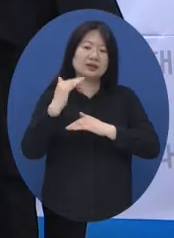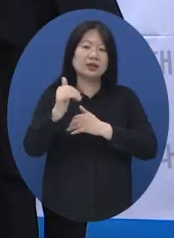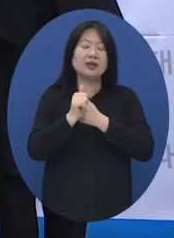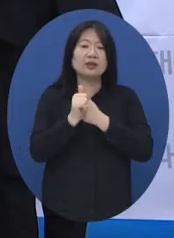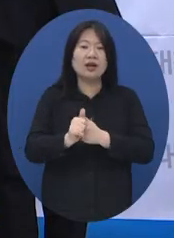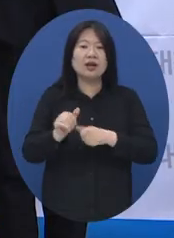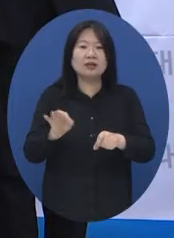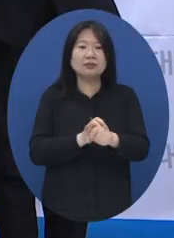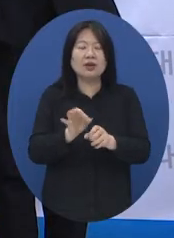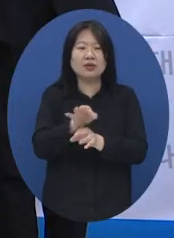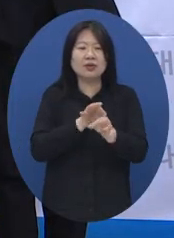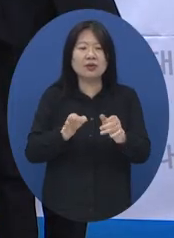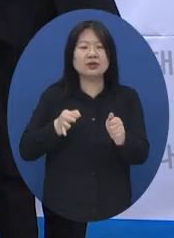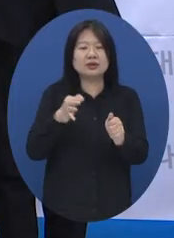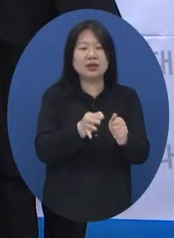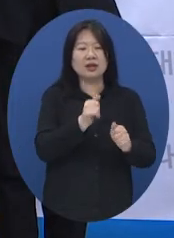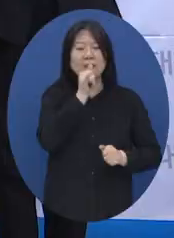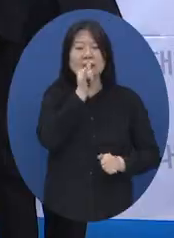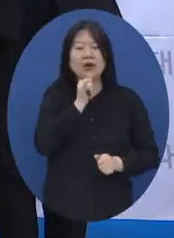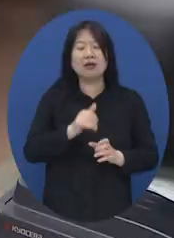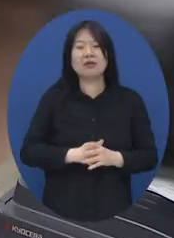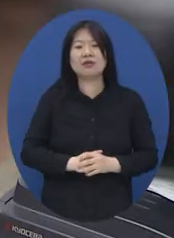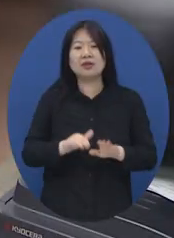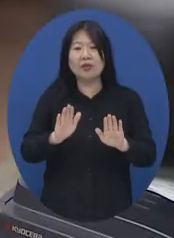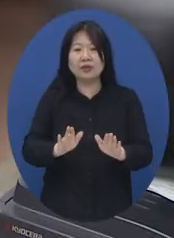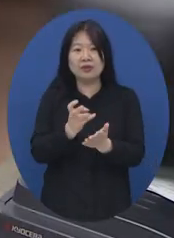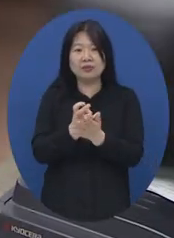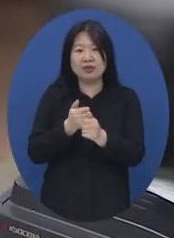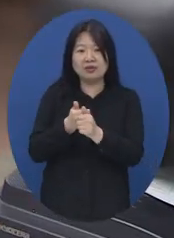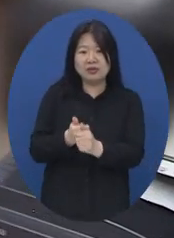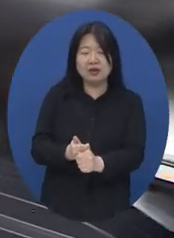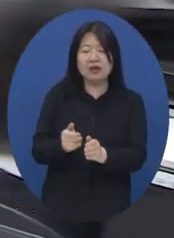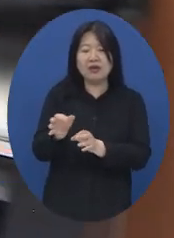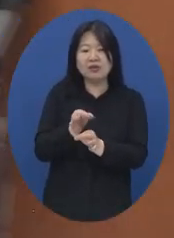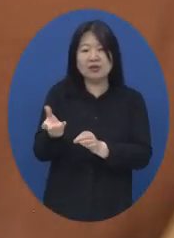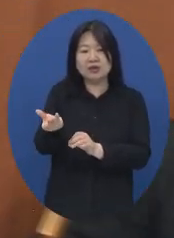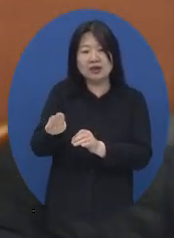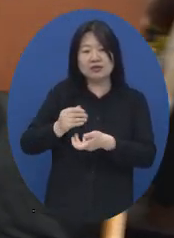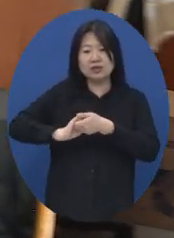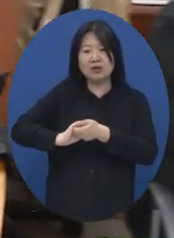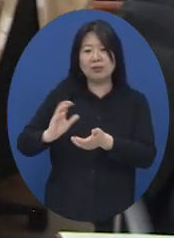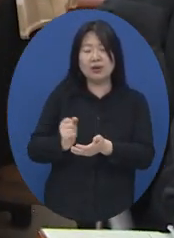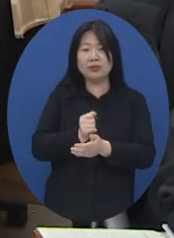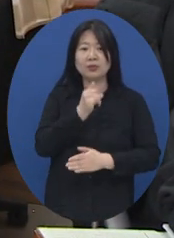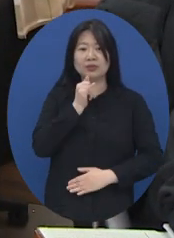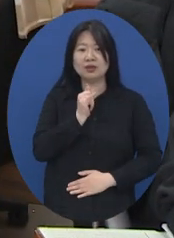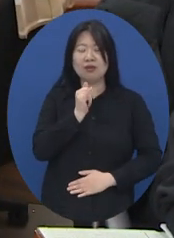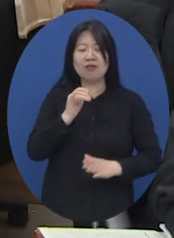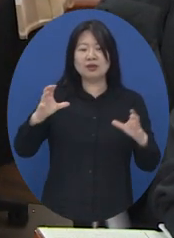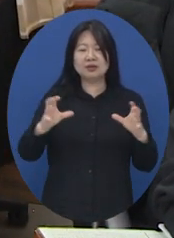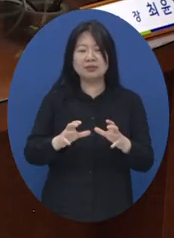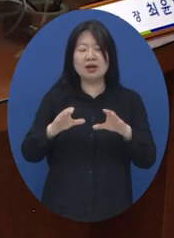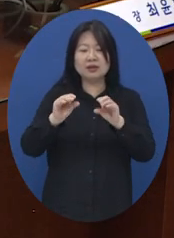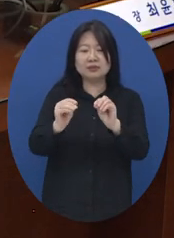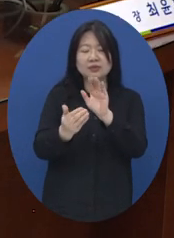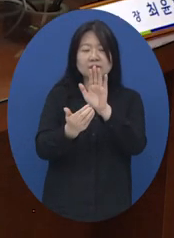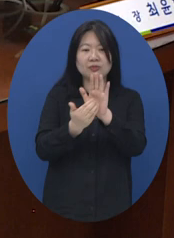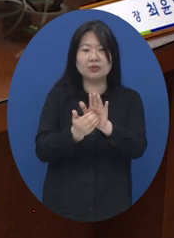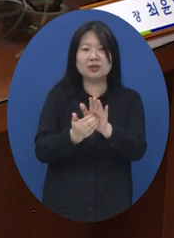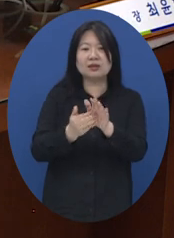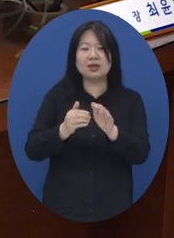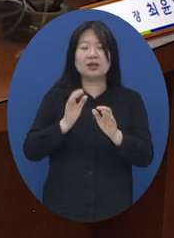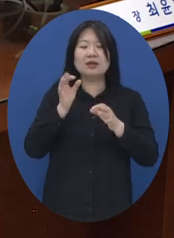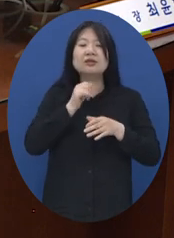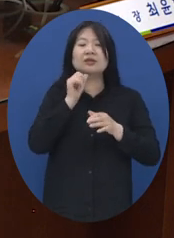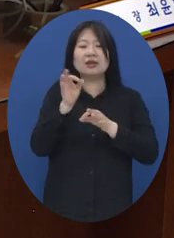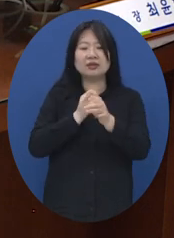차등으로 특별 경영 자금을 받을 수 있고 현행 제도상 경영 자금 대출 제한을 받는 업종의 집합금지 명령 대상인